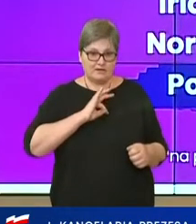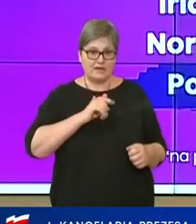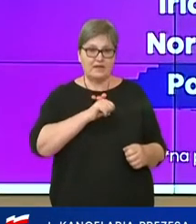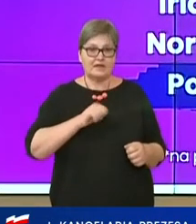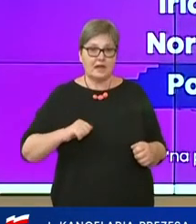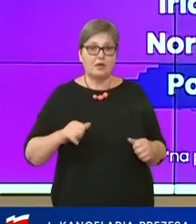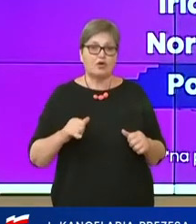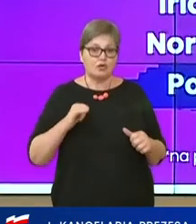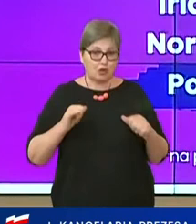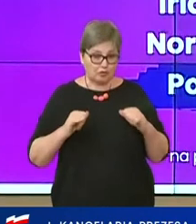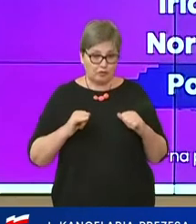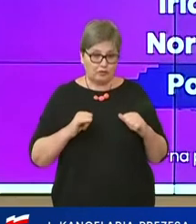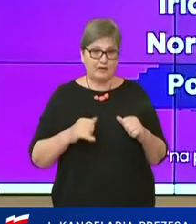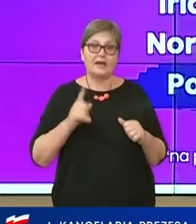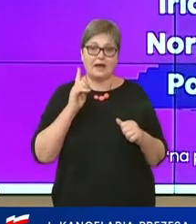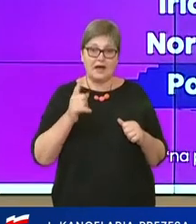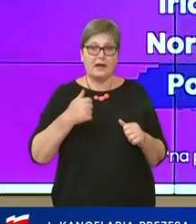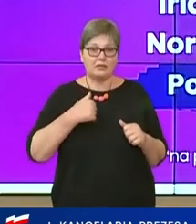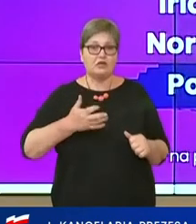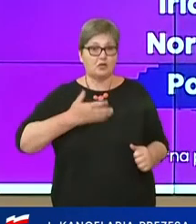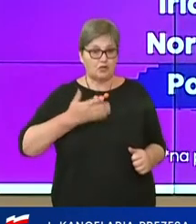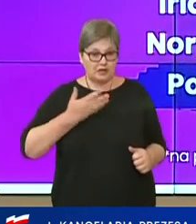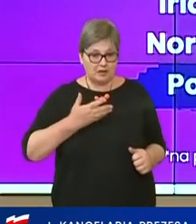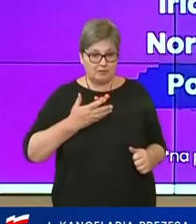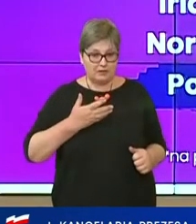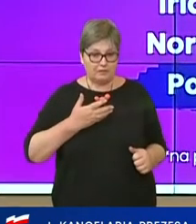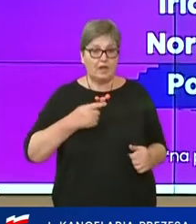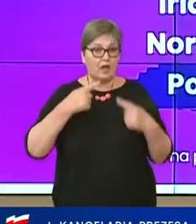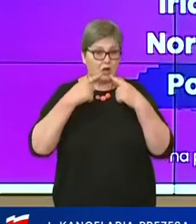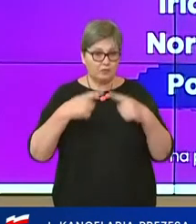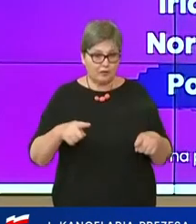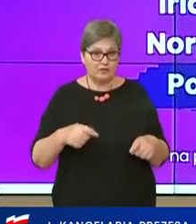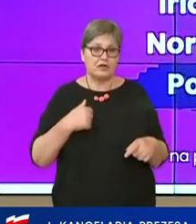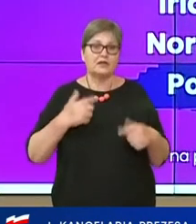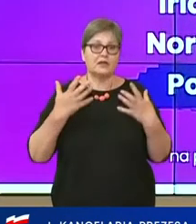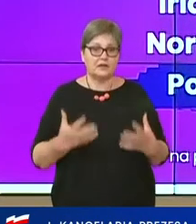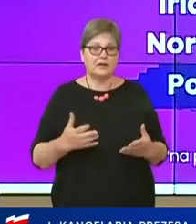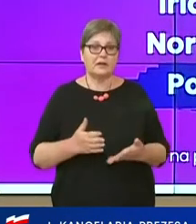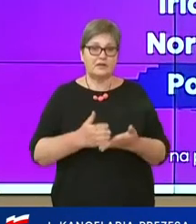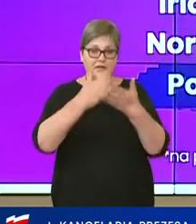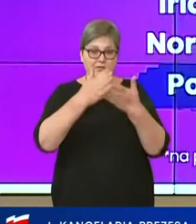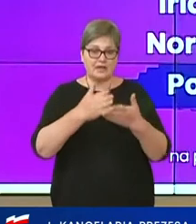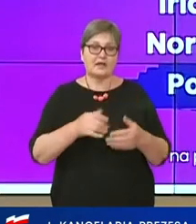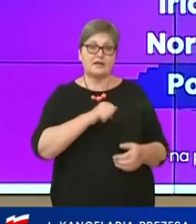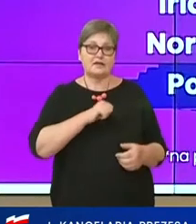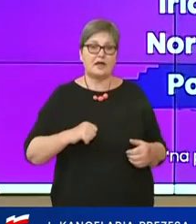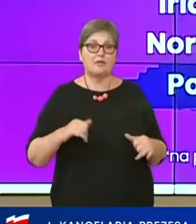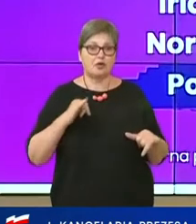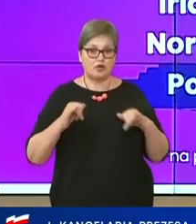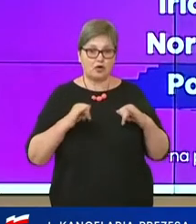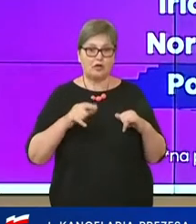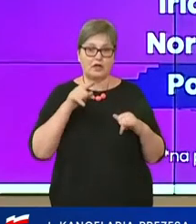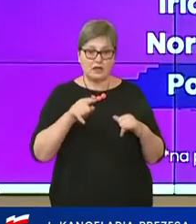opiece społecznej. Natomiast my czujemy się odpowiedzialni i chcemy przede wszystkim wspierać samorządy. I